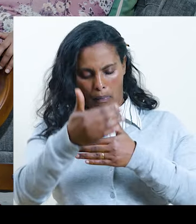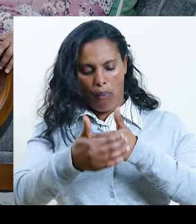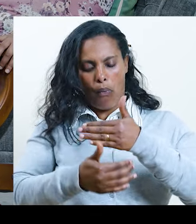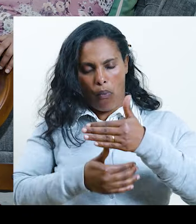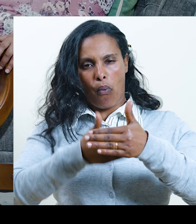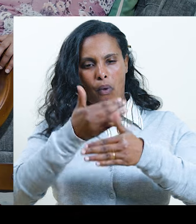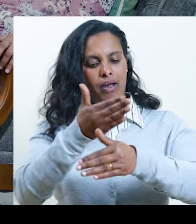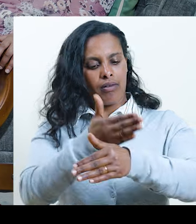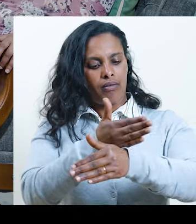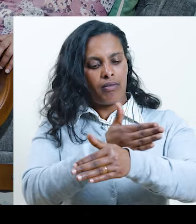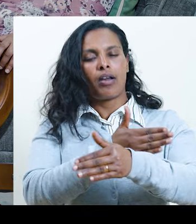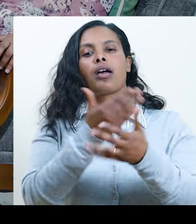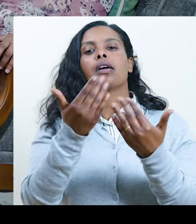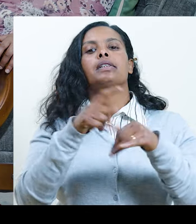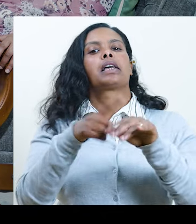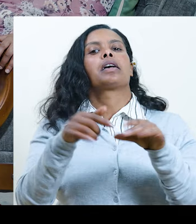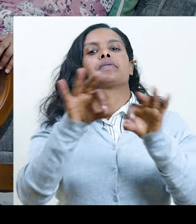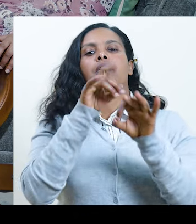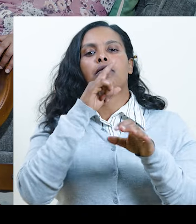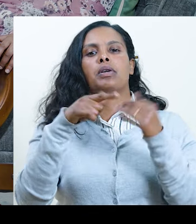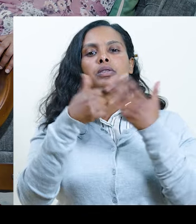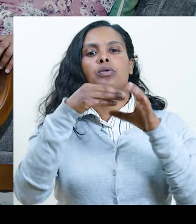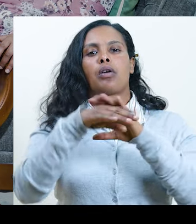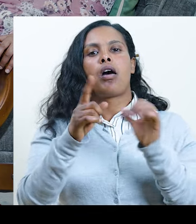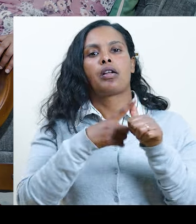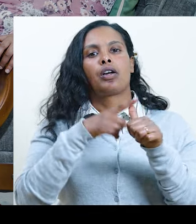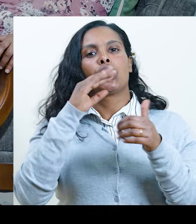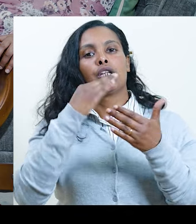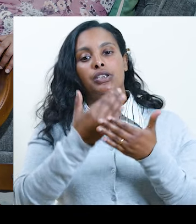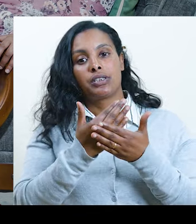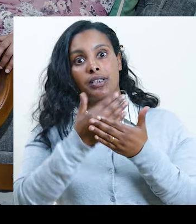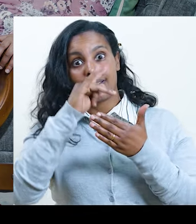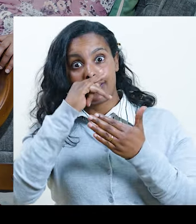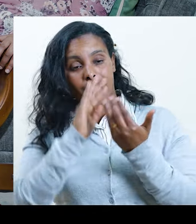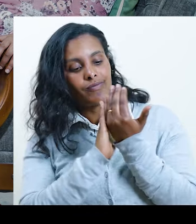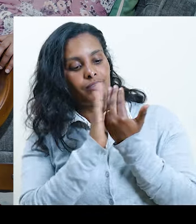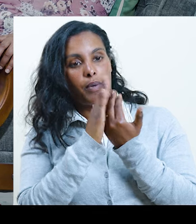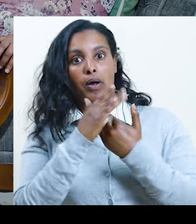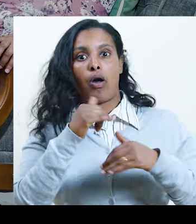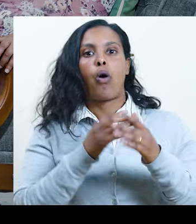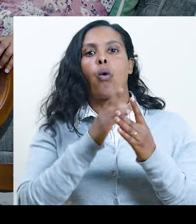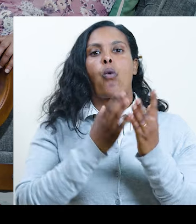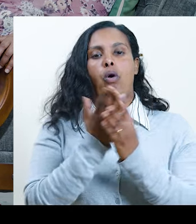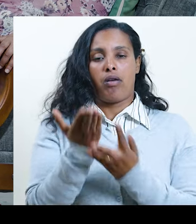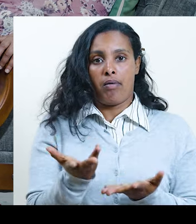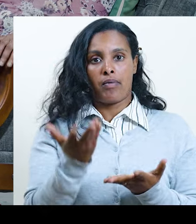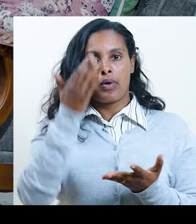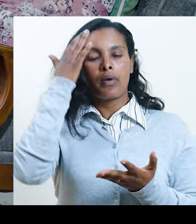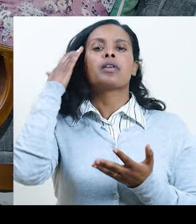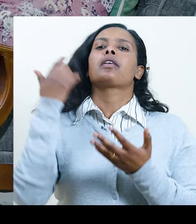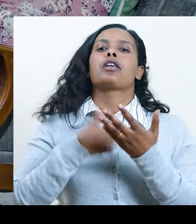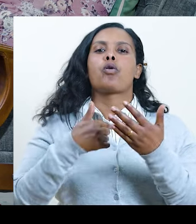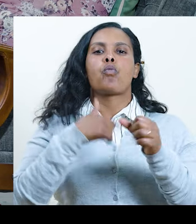በቃ እያንዳንዱ ሂደት በዚህ ውስጥ አንደኛ ልጄን ከማሳደግ ከመንከባከብ አንስቶ የኔን